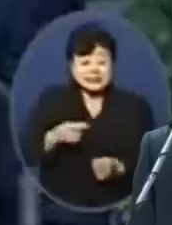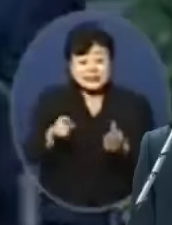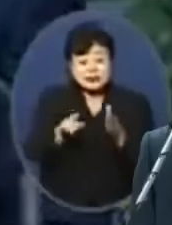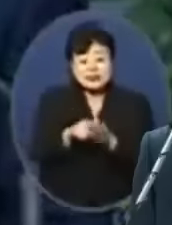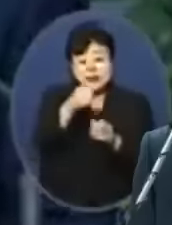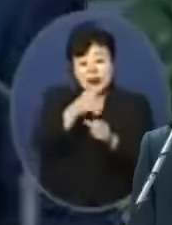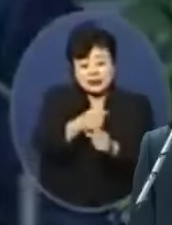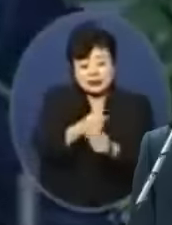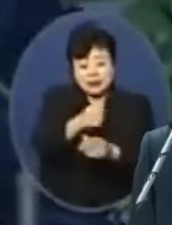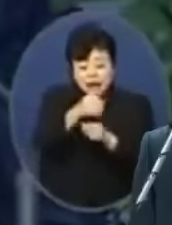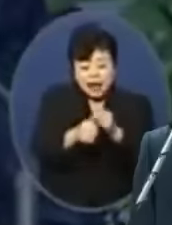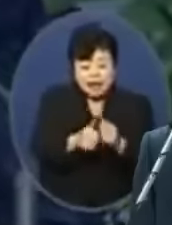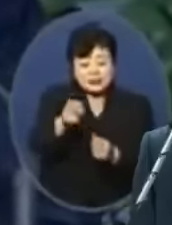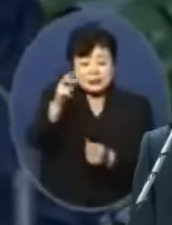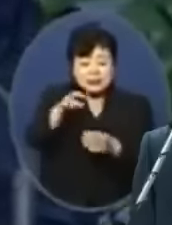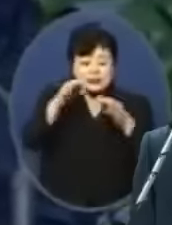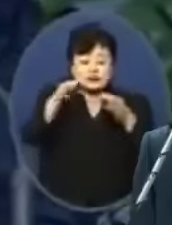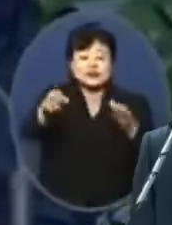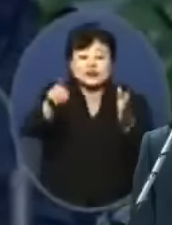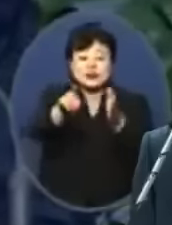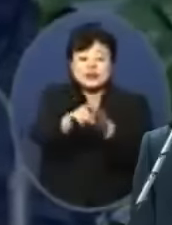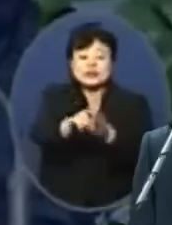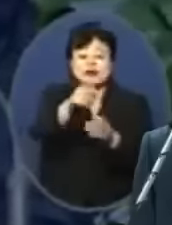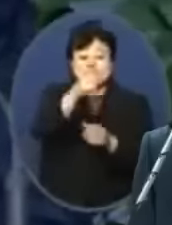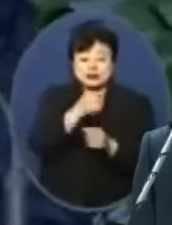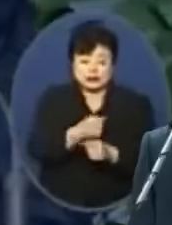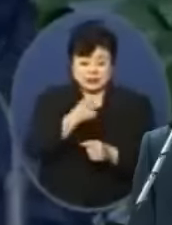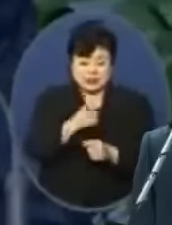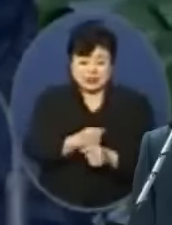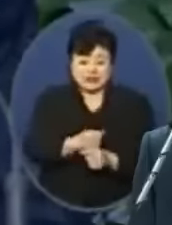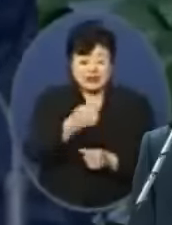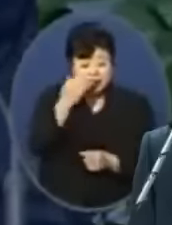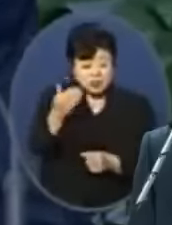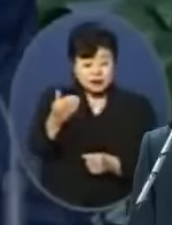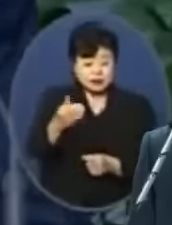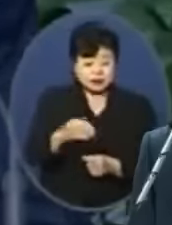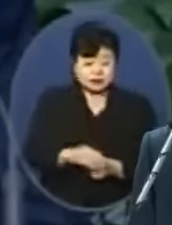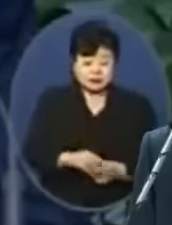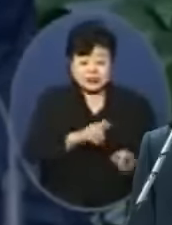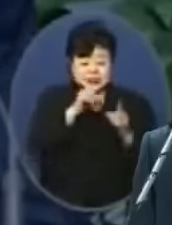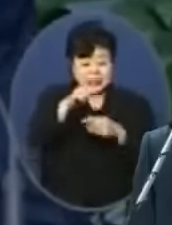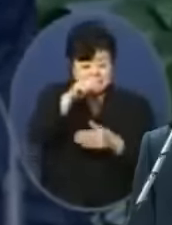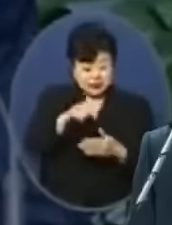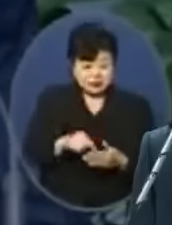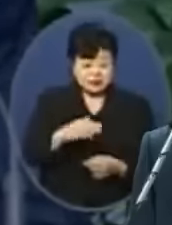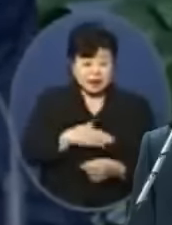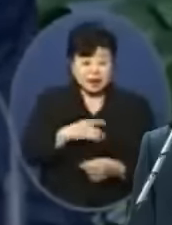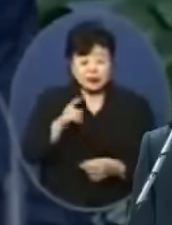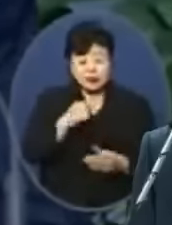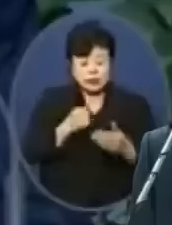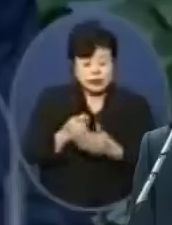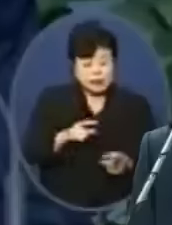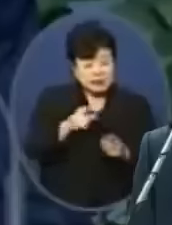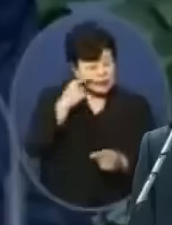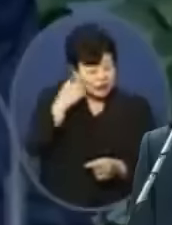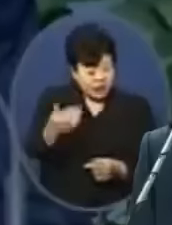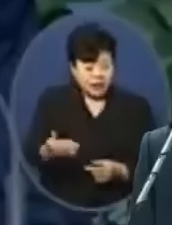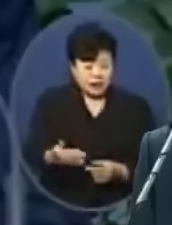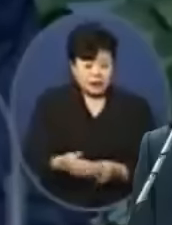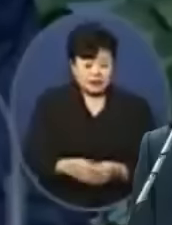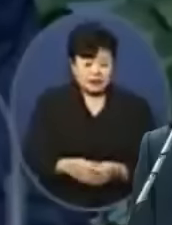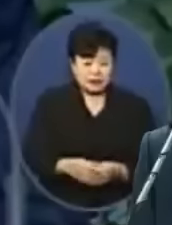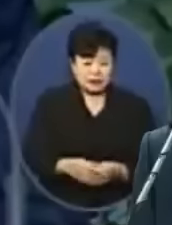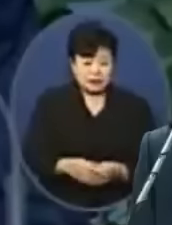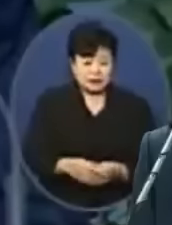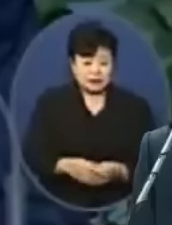위해서 지었고 하나님을 찬송하기 위해서 지었는데 여러분 요사에 살면서 난 무엇 때문에 사는가? 한 잔